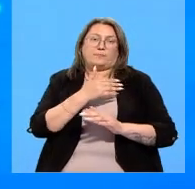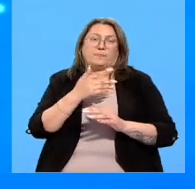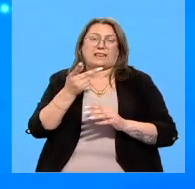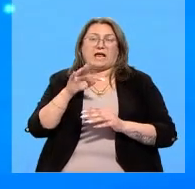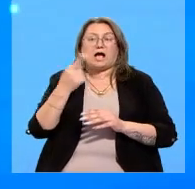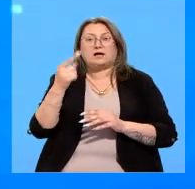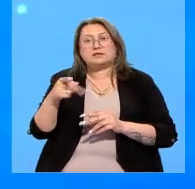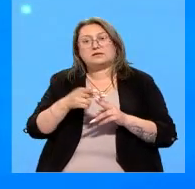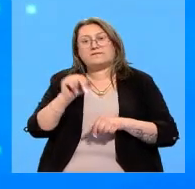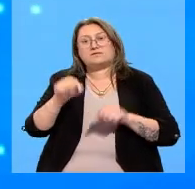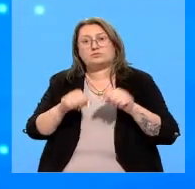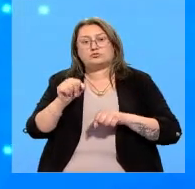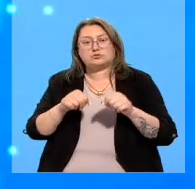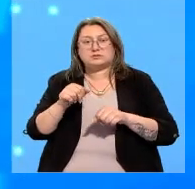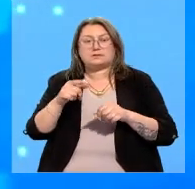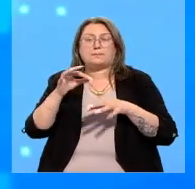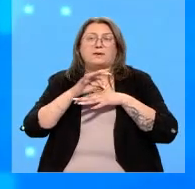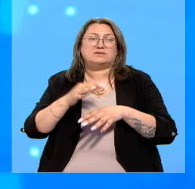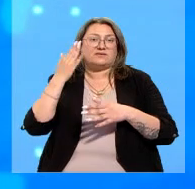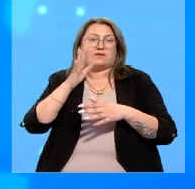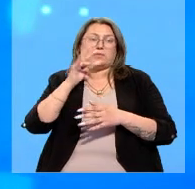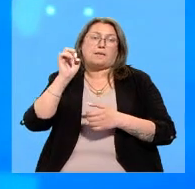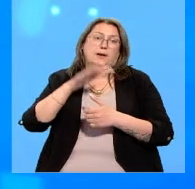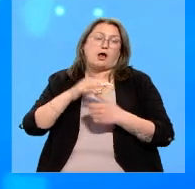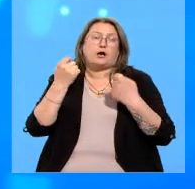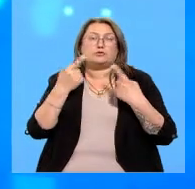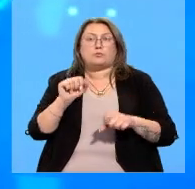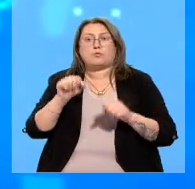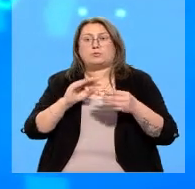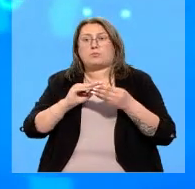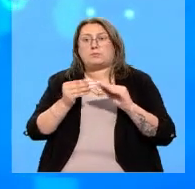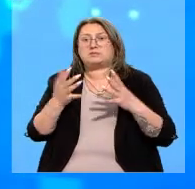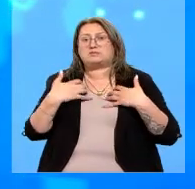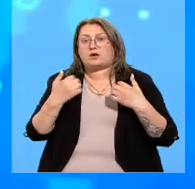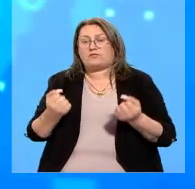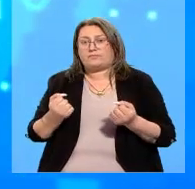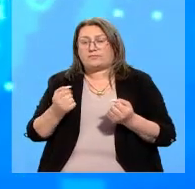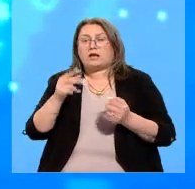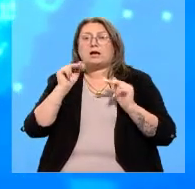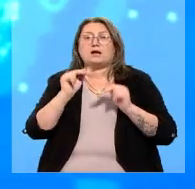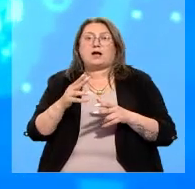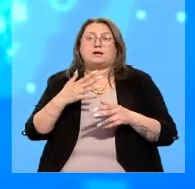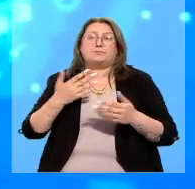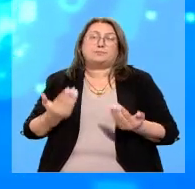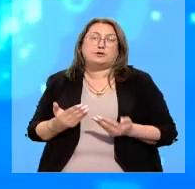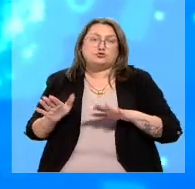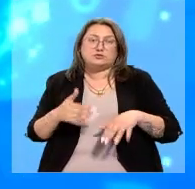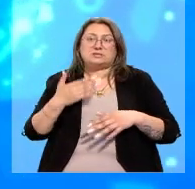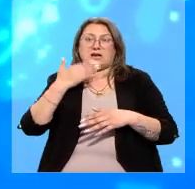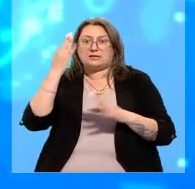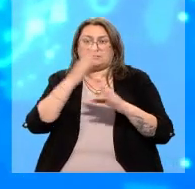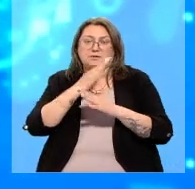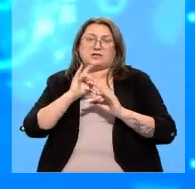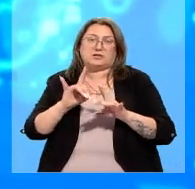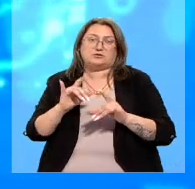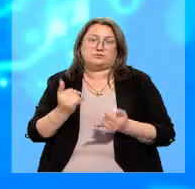Для одних это возможность весело провести время на пляже, у других могут быть проблемы со здоровьем. О том, как пережить летний зной, расскажем в